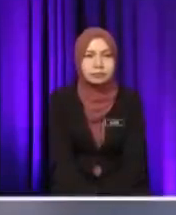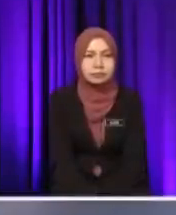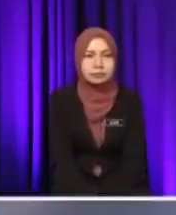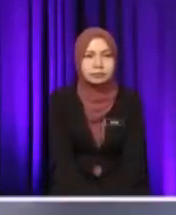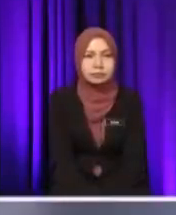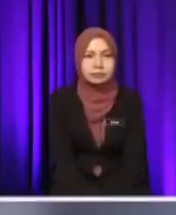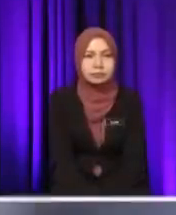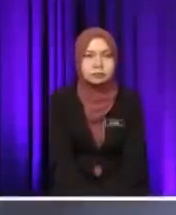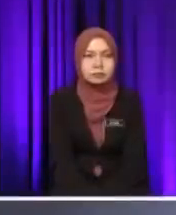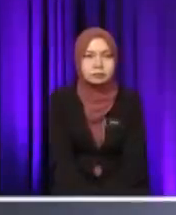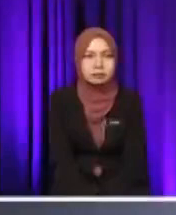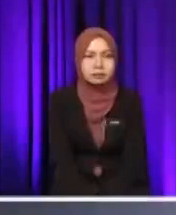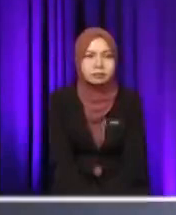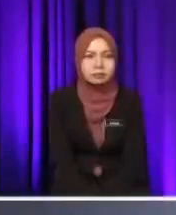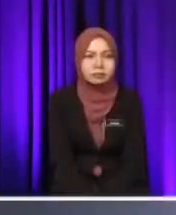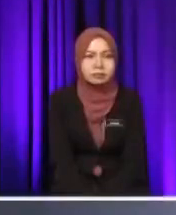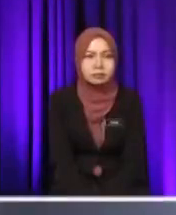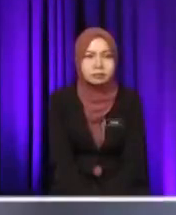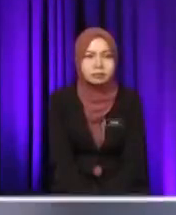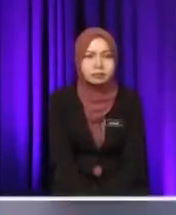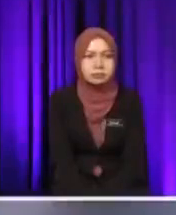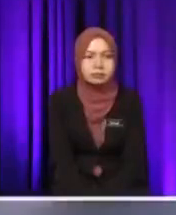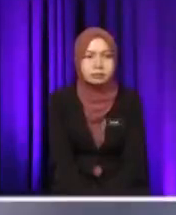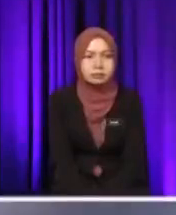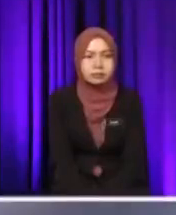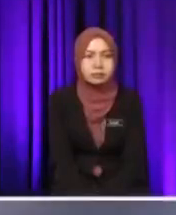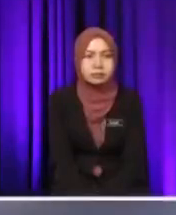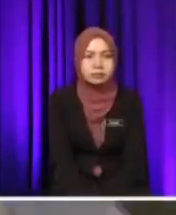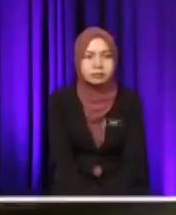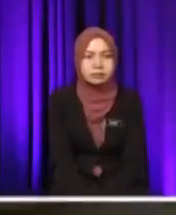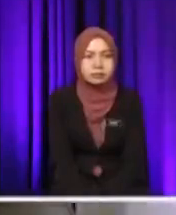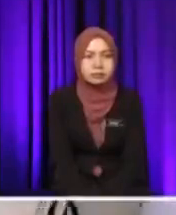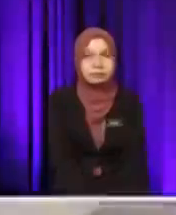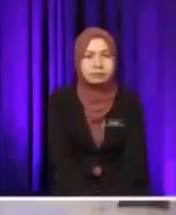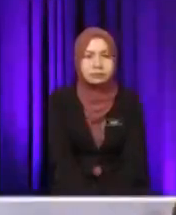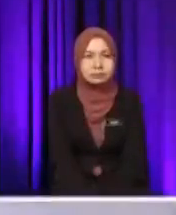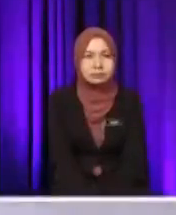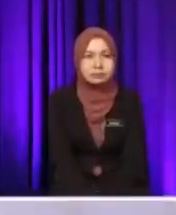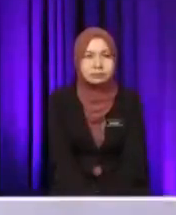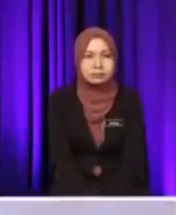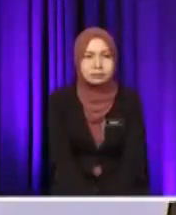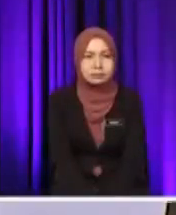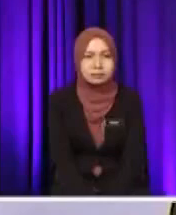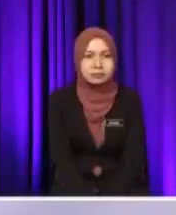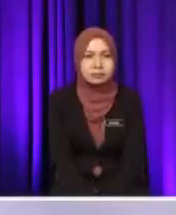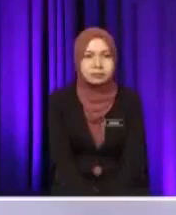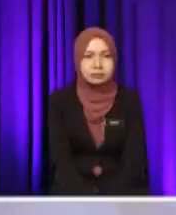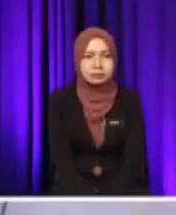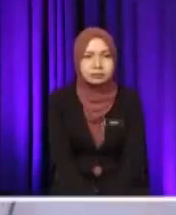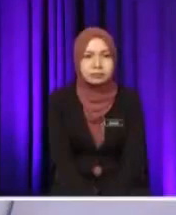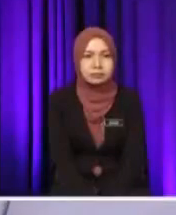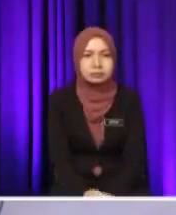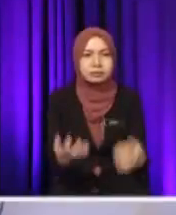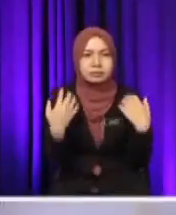Tapi dia tak kuat sangatlah. Dia tak kuat sangat. Okey, jap. Tunjuk kamera dulu. Kamera. Nampak tu. Okay, ada pertukaran